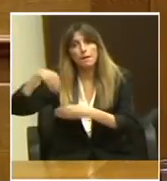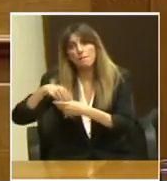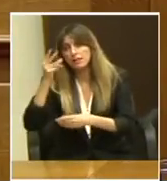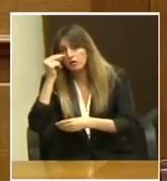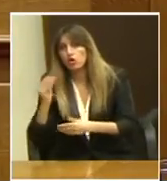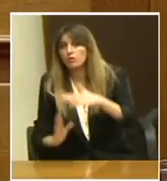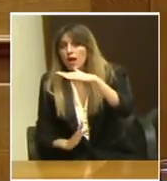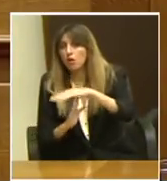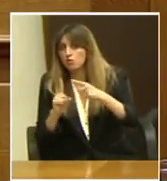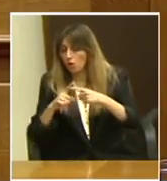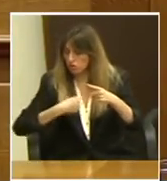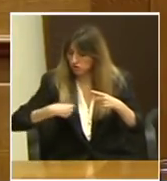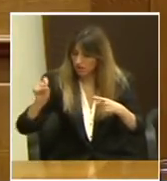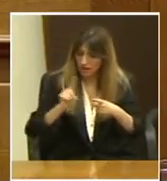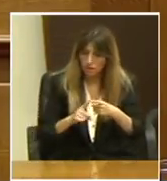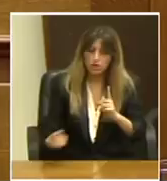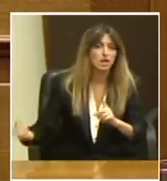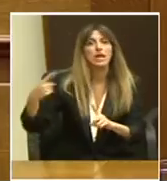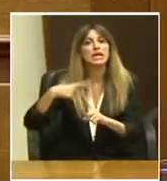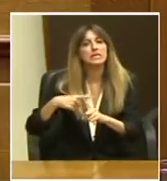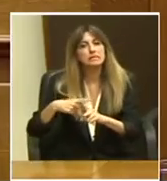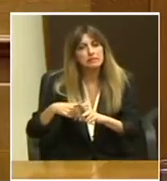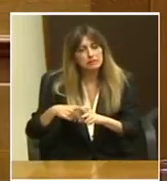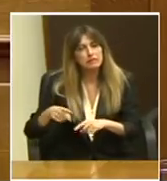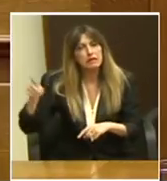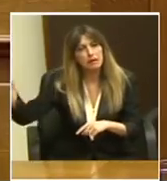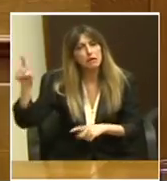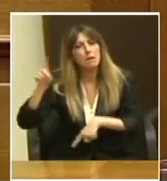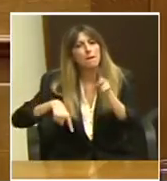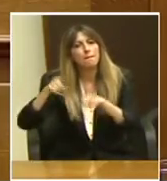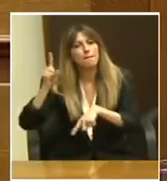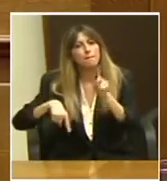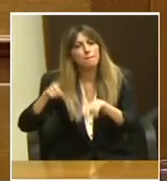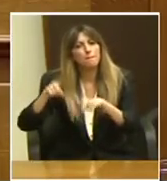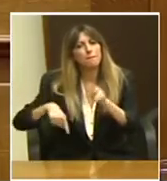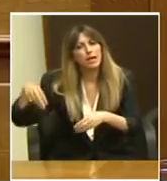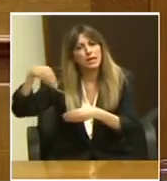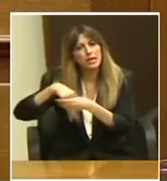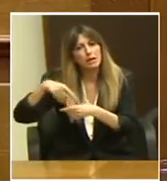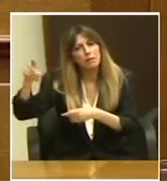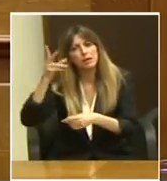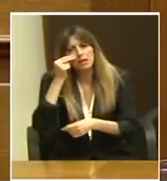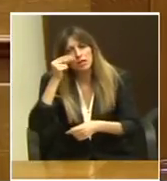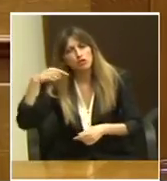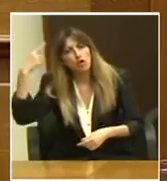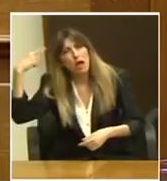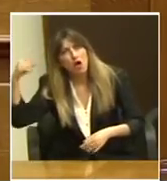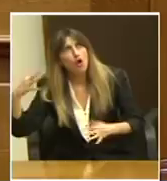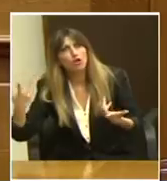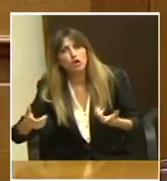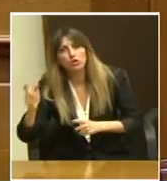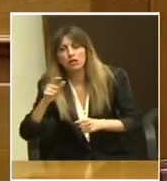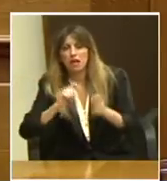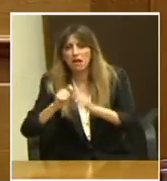καριέρα και εξοδεύαν το 15% του ΑΕΠ της χώρας για να φτιάχνουν αλυτρωτικά αγάλματα. Και λέτε εσείς